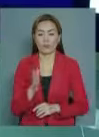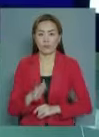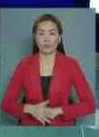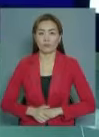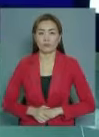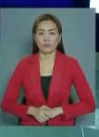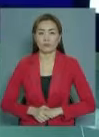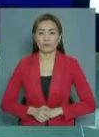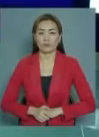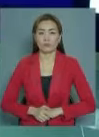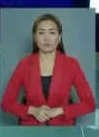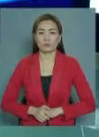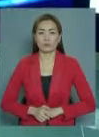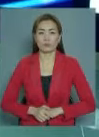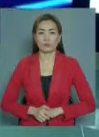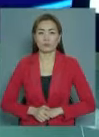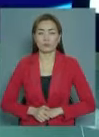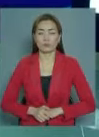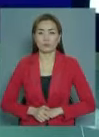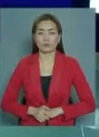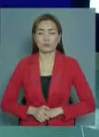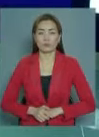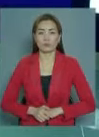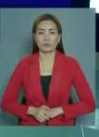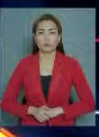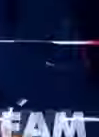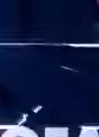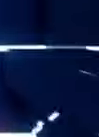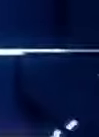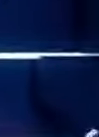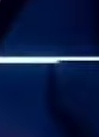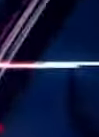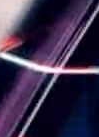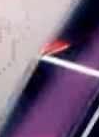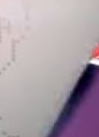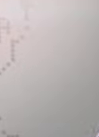боламыз. Есімім Нұрсұлтан Нұрсейіт. Біз бағдарламамызды бастаймыз.